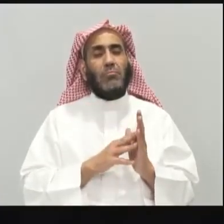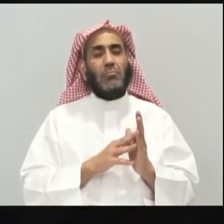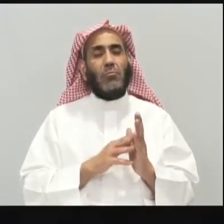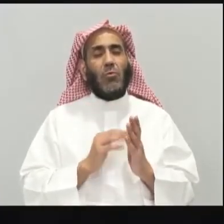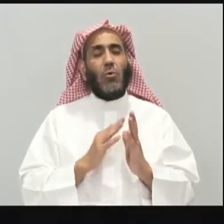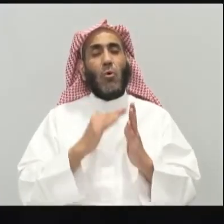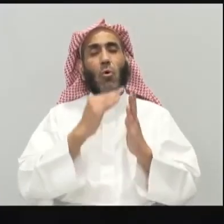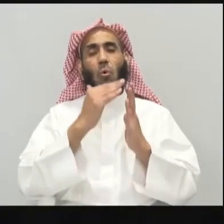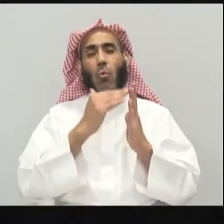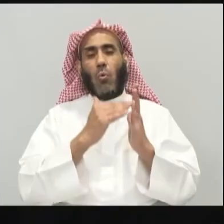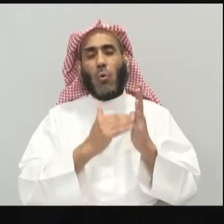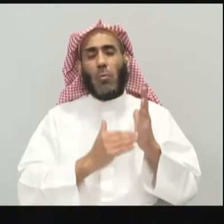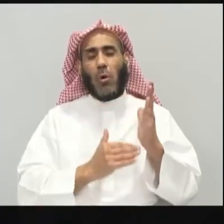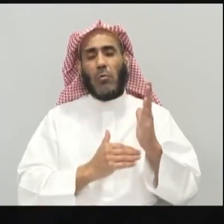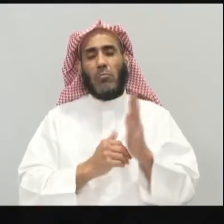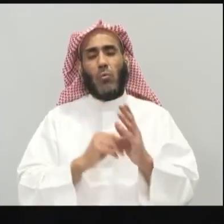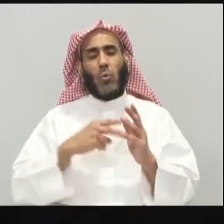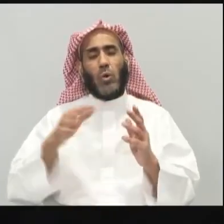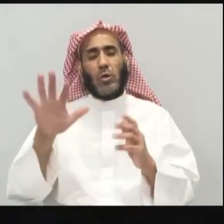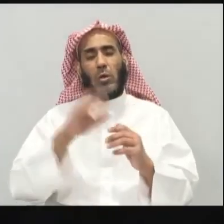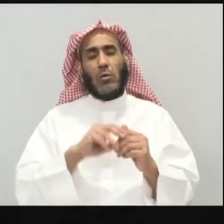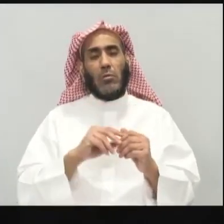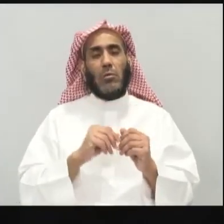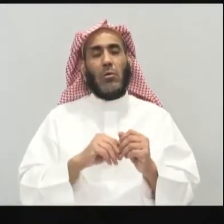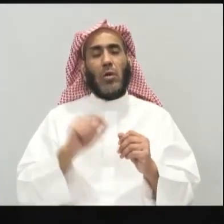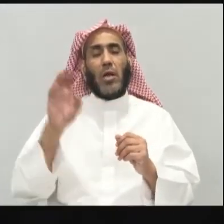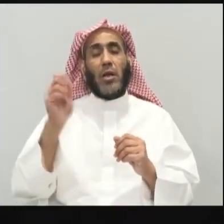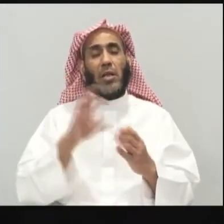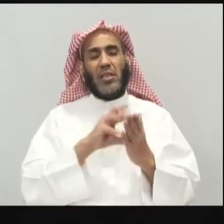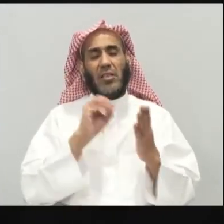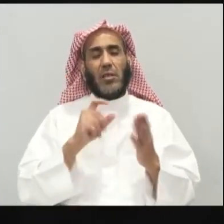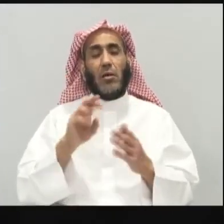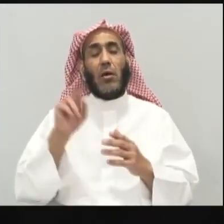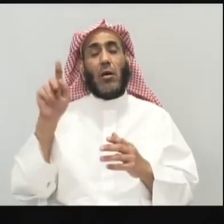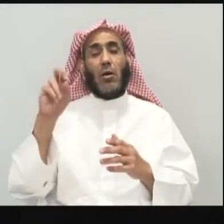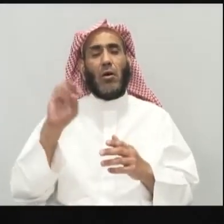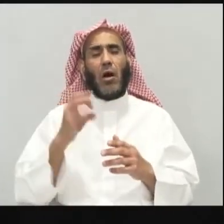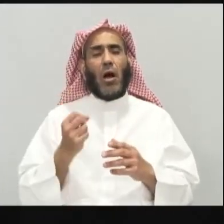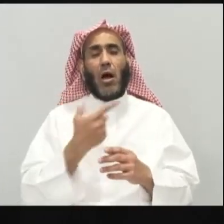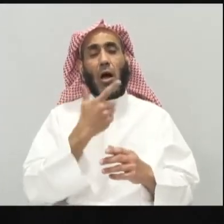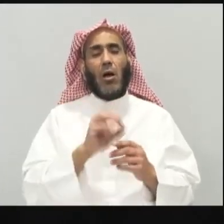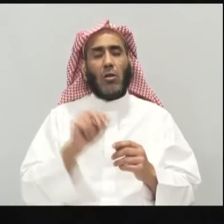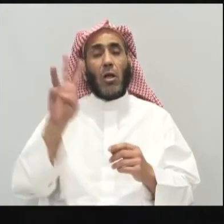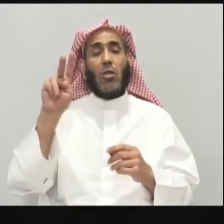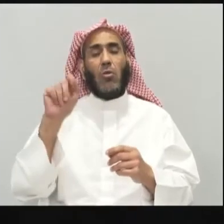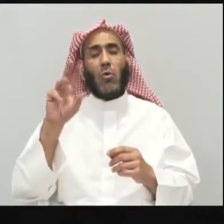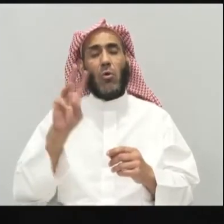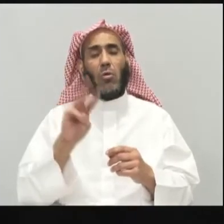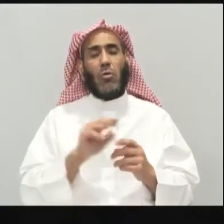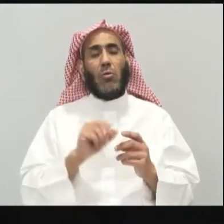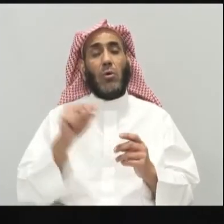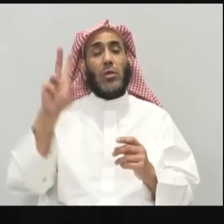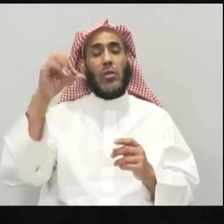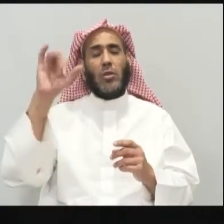عندنا مثل اللي ممكن نستخدم الخط العربي بعده اشكال مثل الخط النسخ خط الرقعه خط الثلث الخط